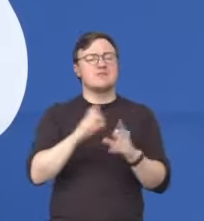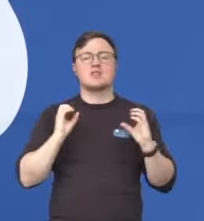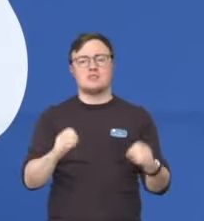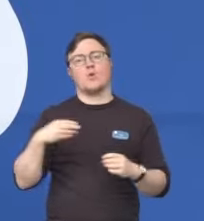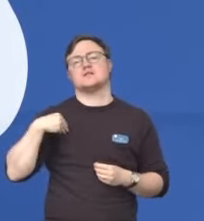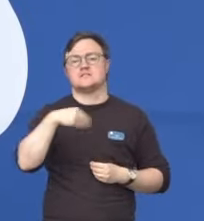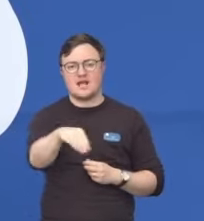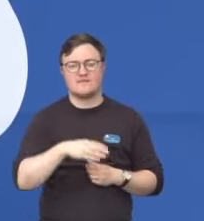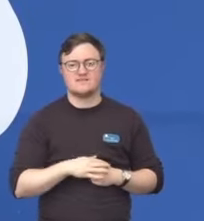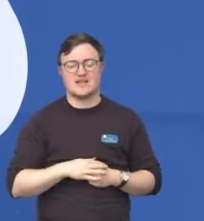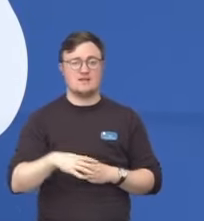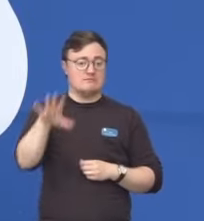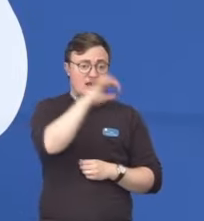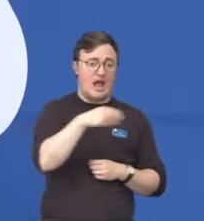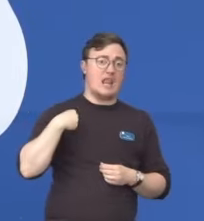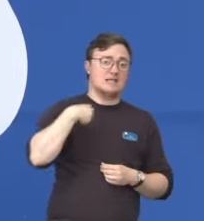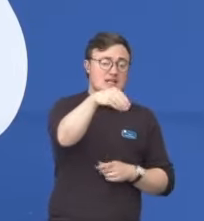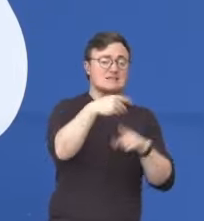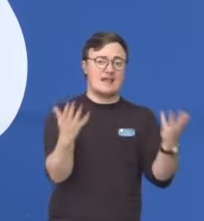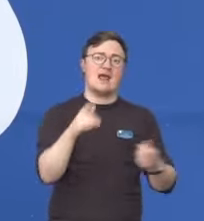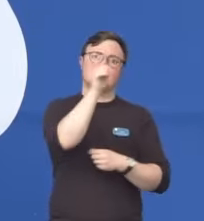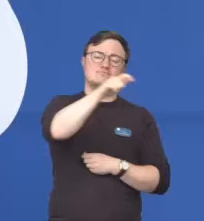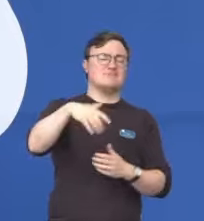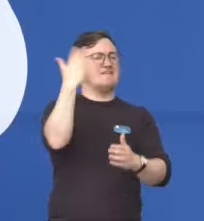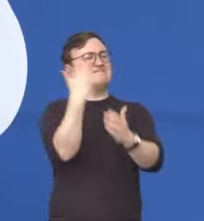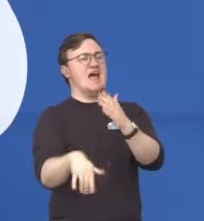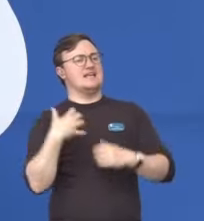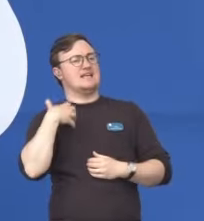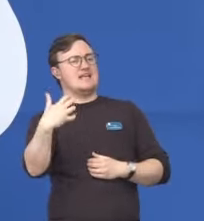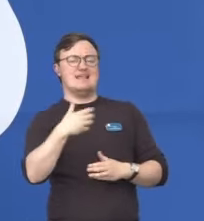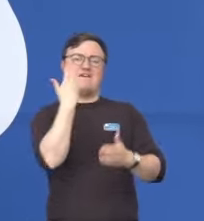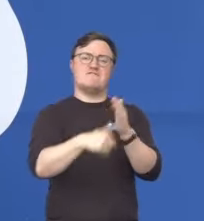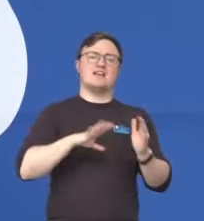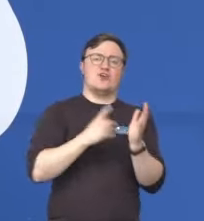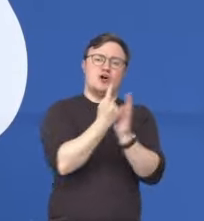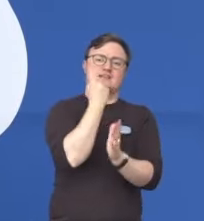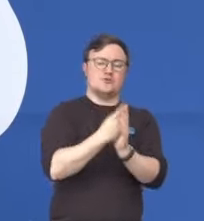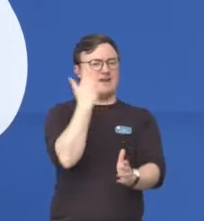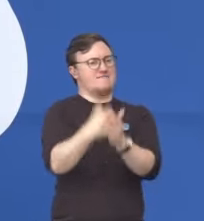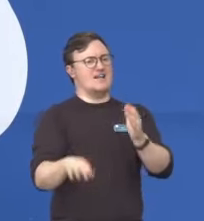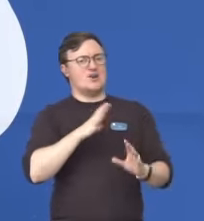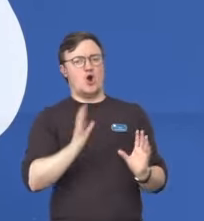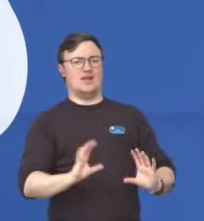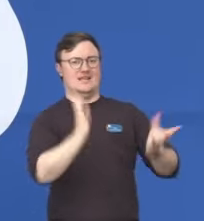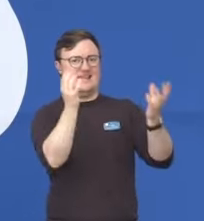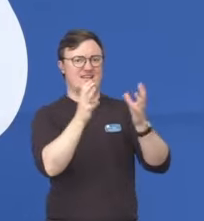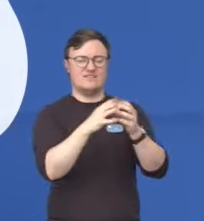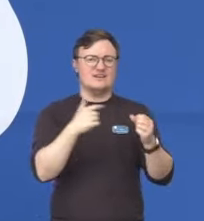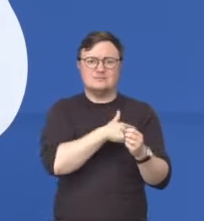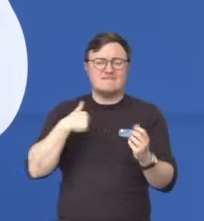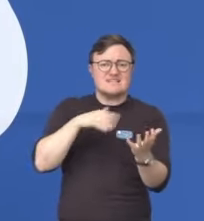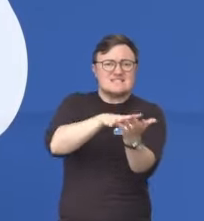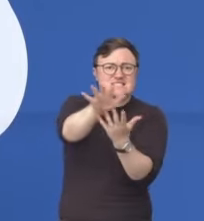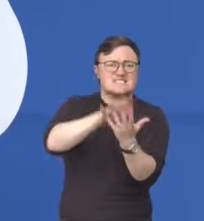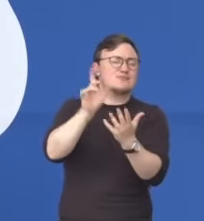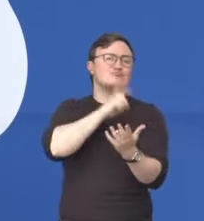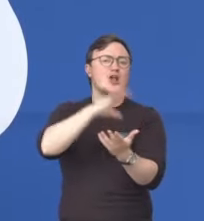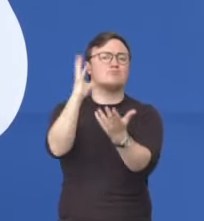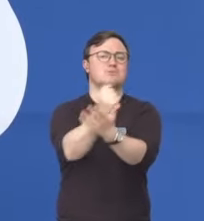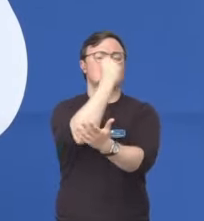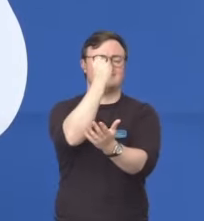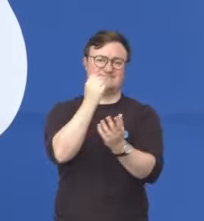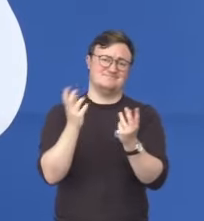för de som redan har, som redan är rika, som redan är resursstarka, och inte på oss som försöker nå dit. Och det tror jag skapar en